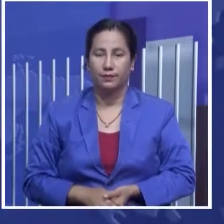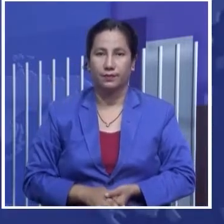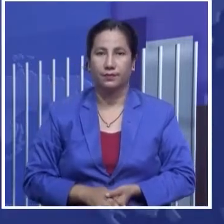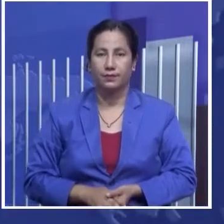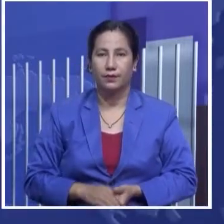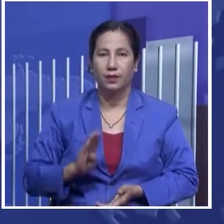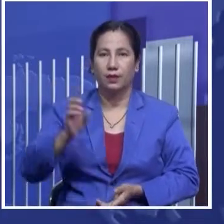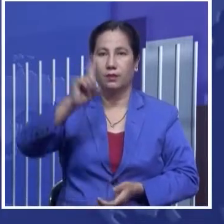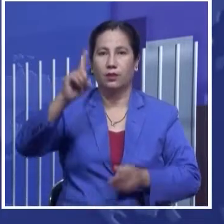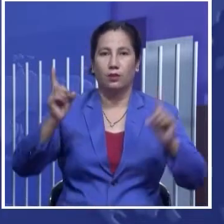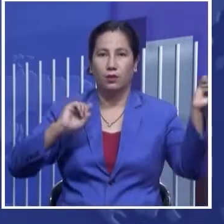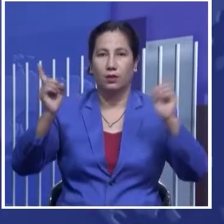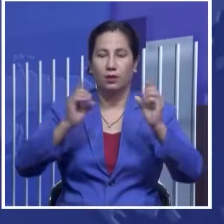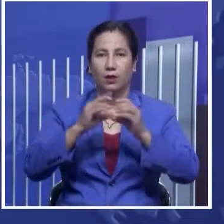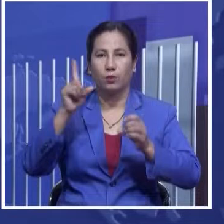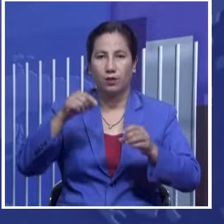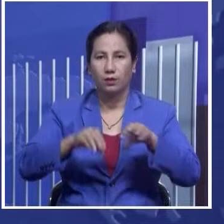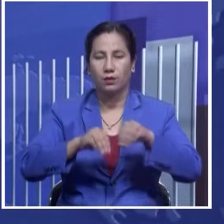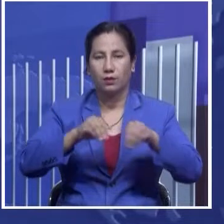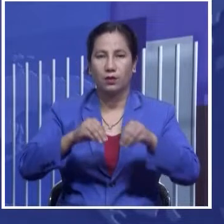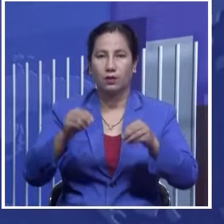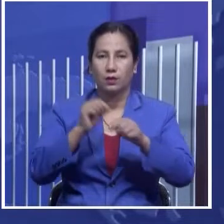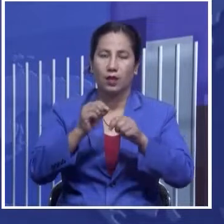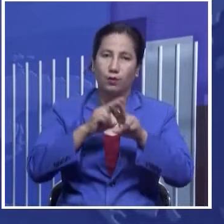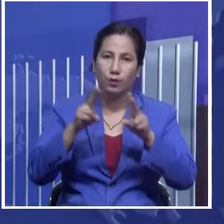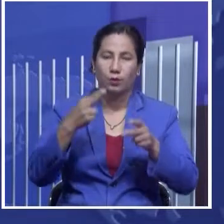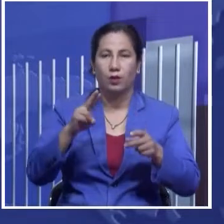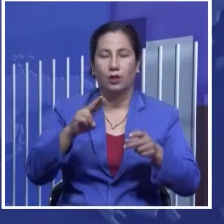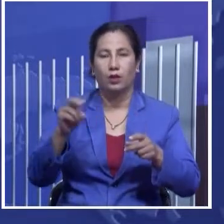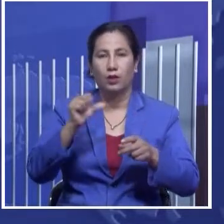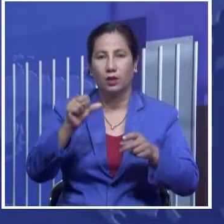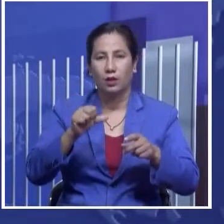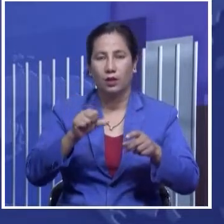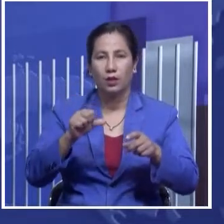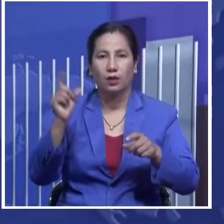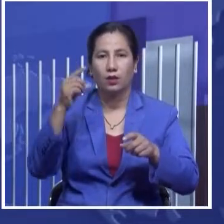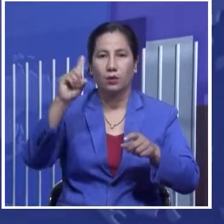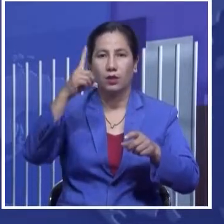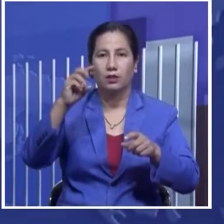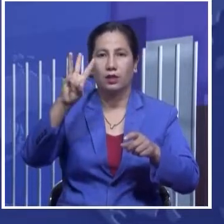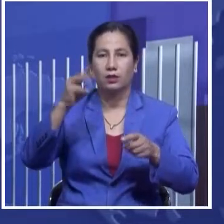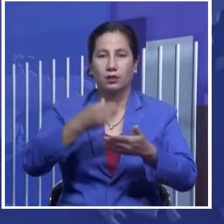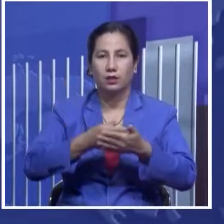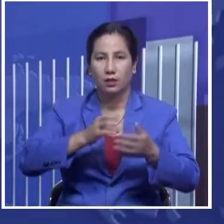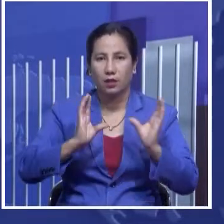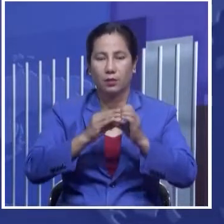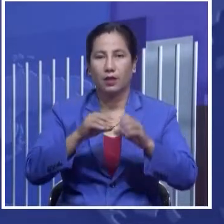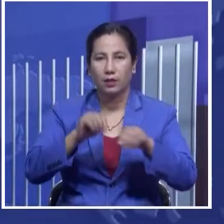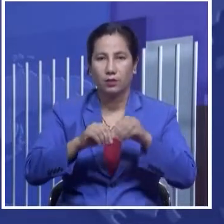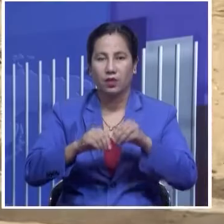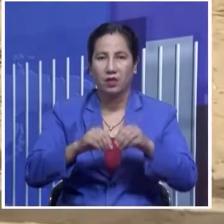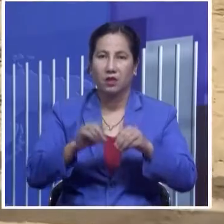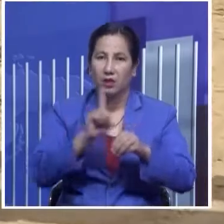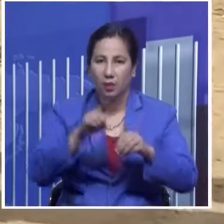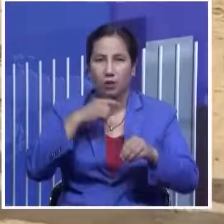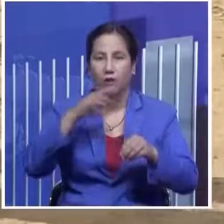बाजुराको बुढीगङ्गा नगरपालिकामा भोलि हुने मतदानको तयारी पूरा भएको छ। बुढीगङ्गामा गएको वैशाख 30 गते भएको पालिका चुनावमा मतदान निष्पक्ष